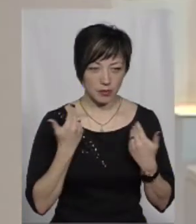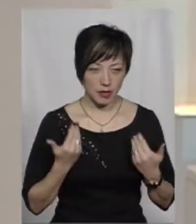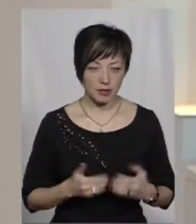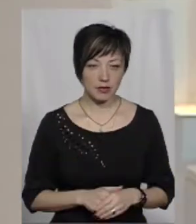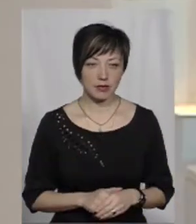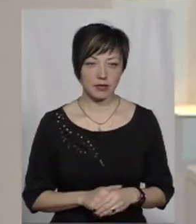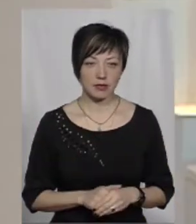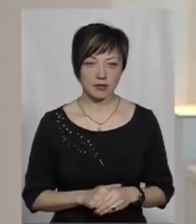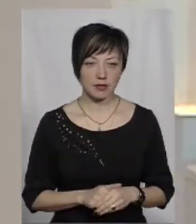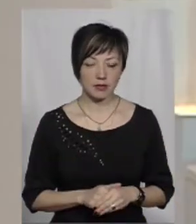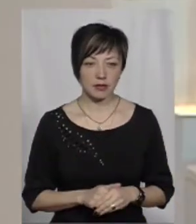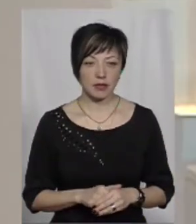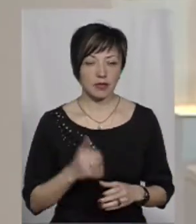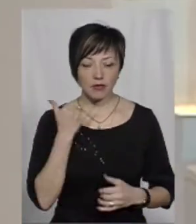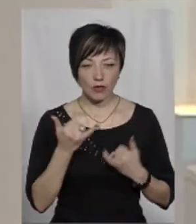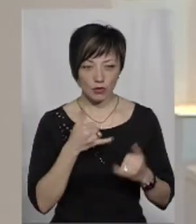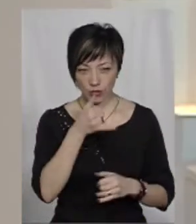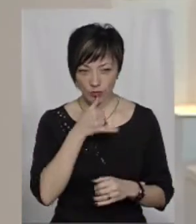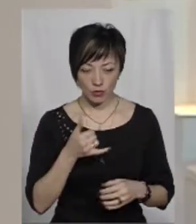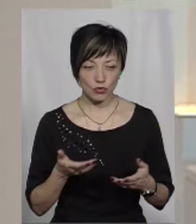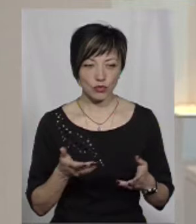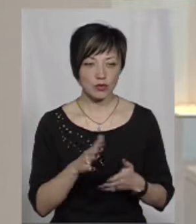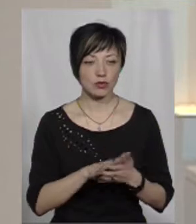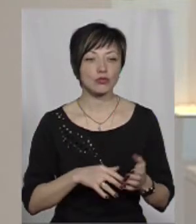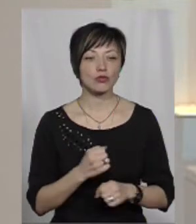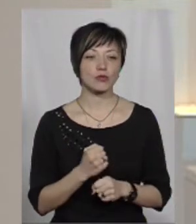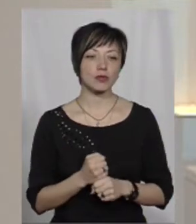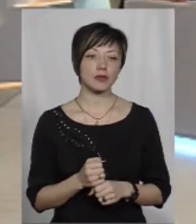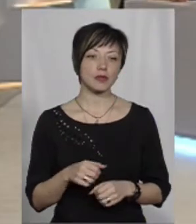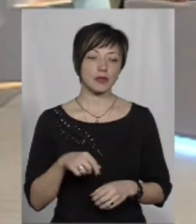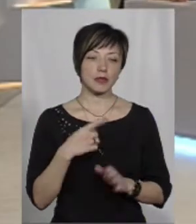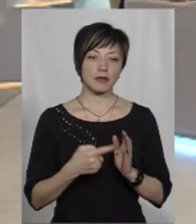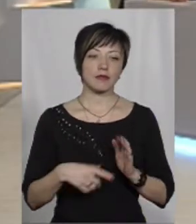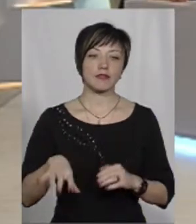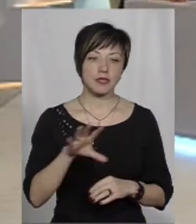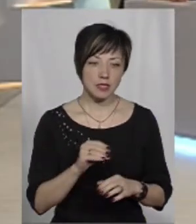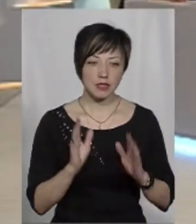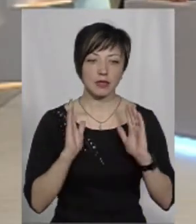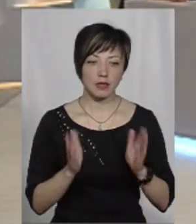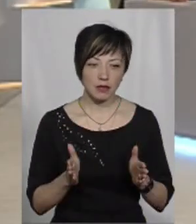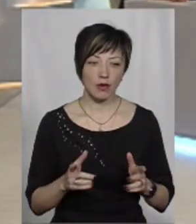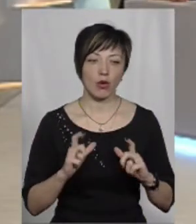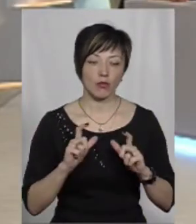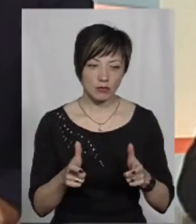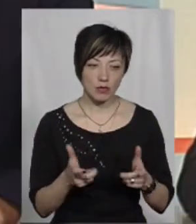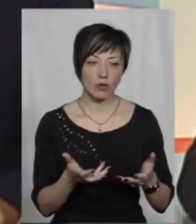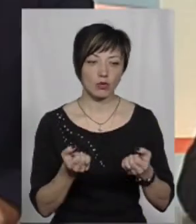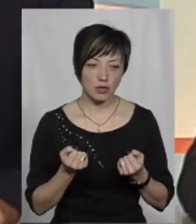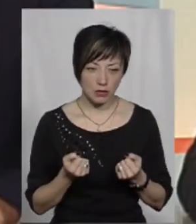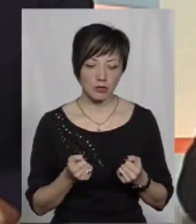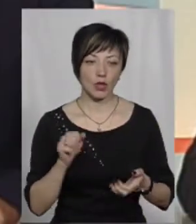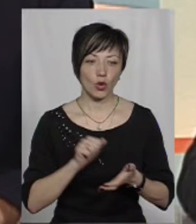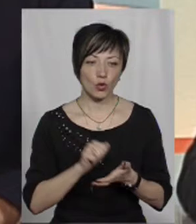варіанті їх немає, дотелефонуватися вони не можуть. Що їм робити? Всі отримують рахунки.